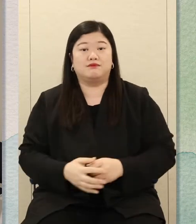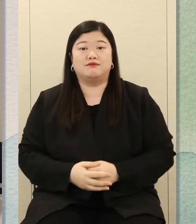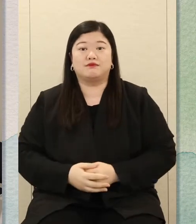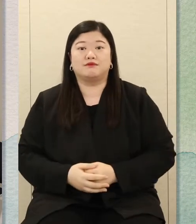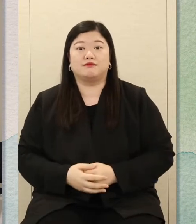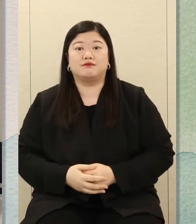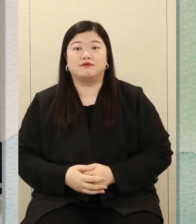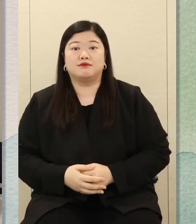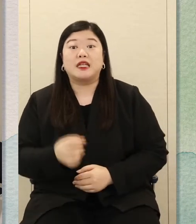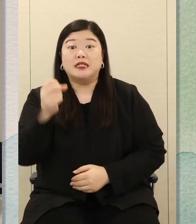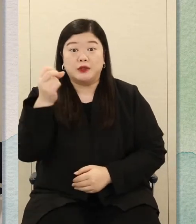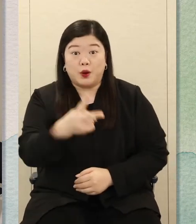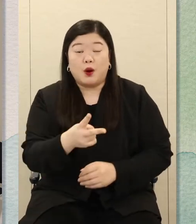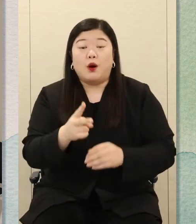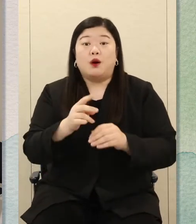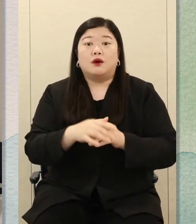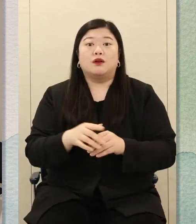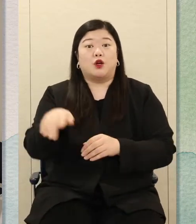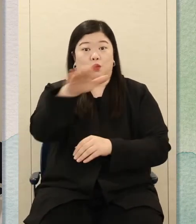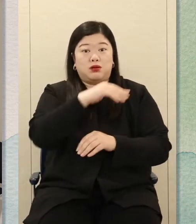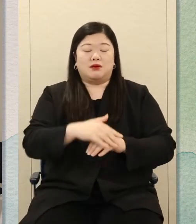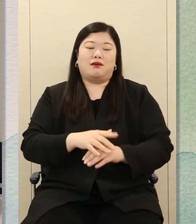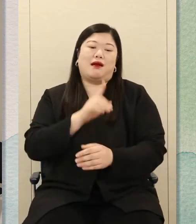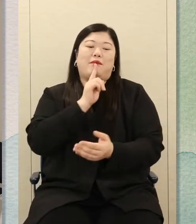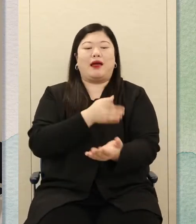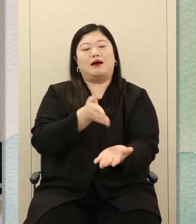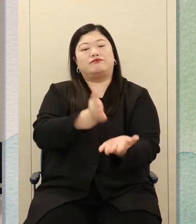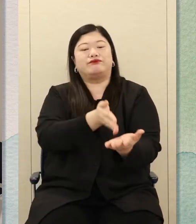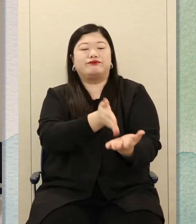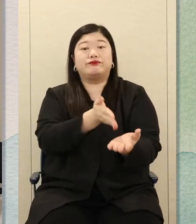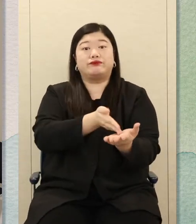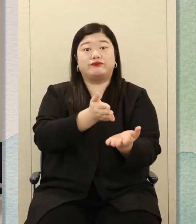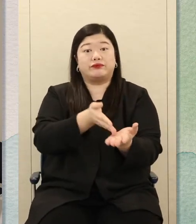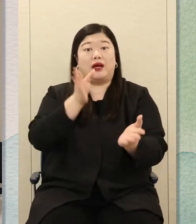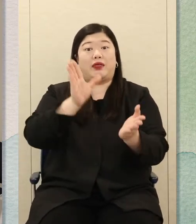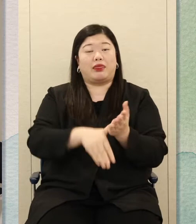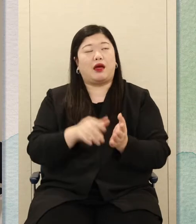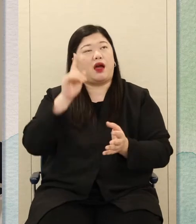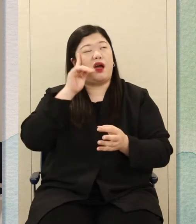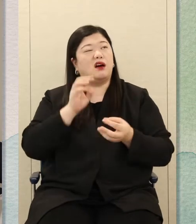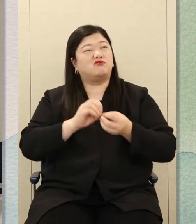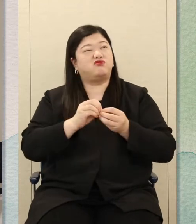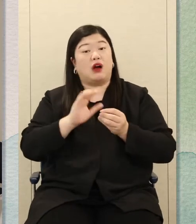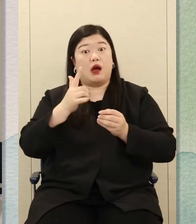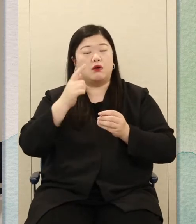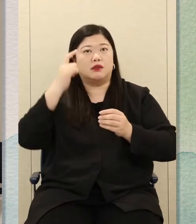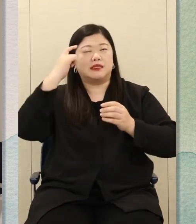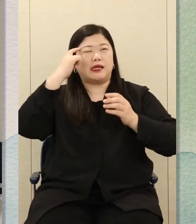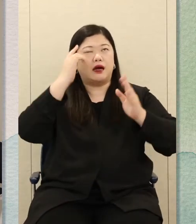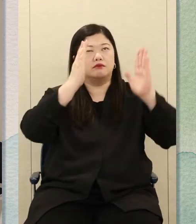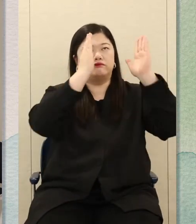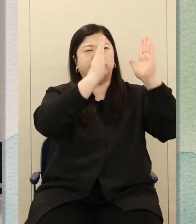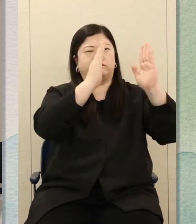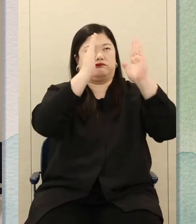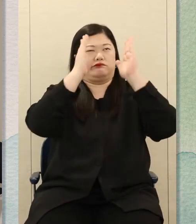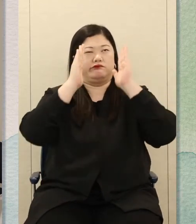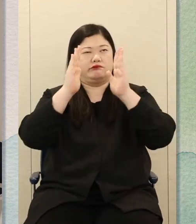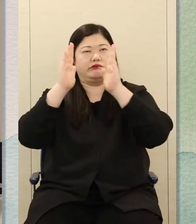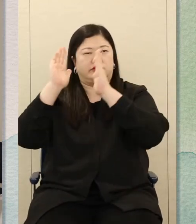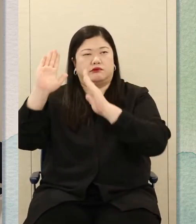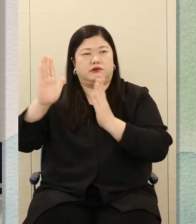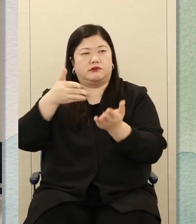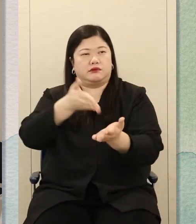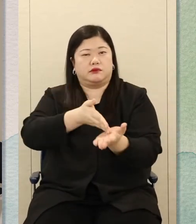같고요. 그다음에 말을 할 때 막 생각하고 조리 있게 순서대로 해야지 이러면 또 저게 부담이 돼가지고 아무 말도